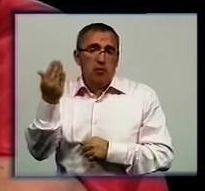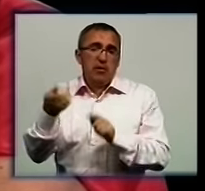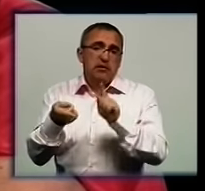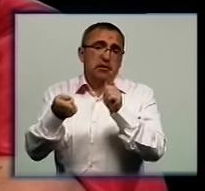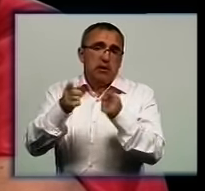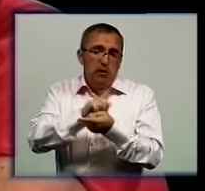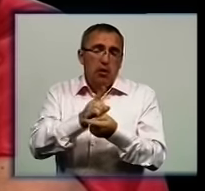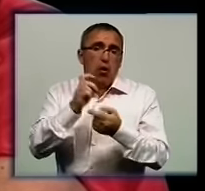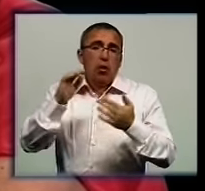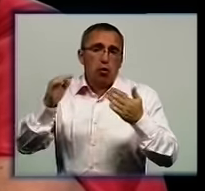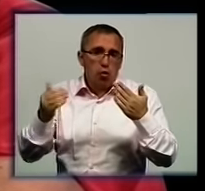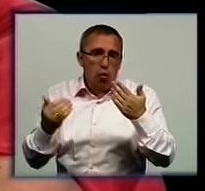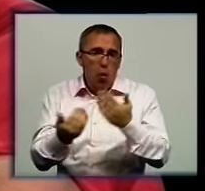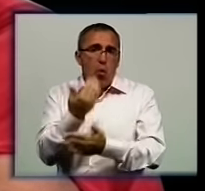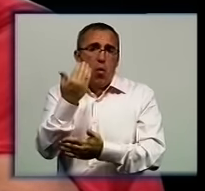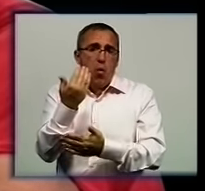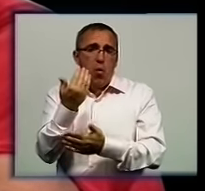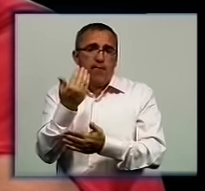на новий з